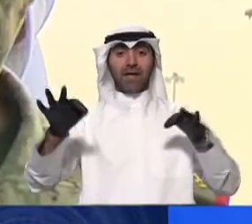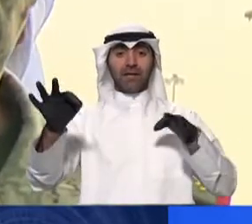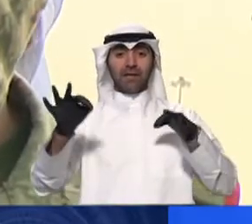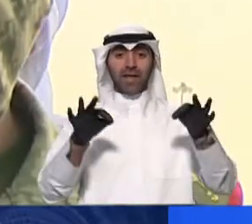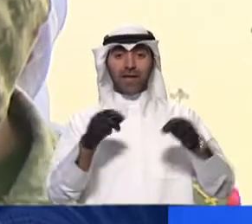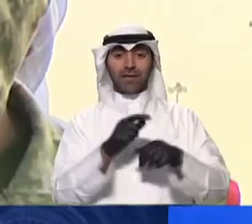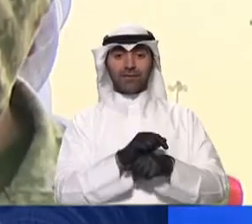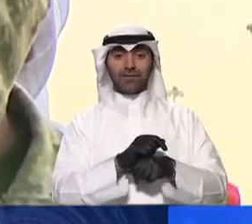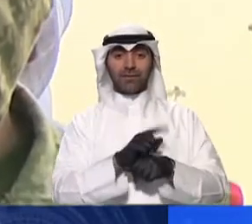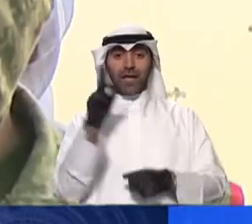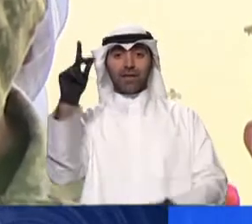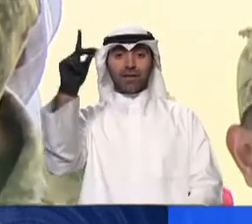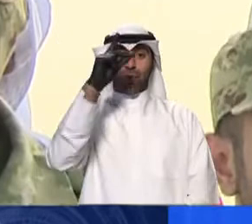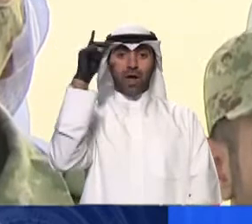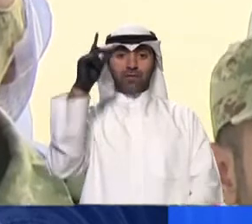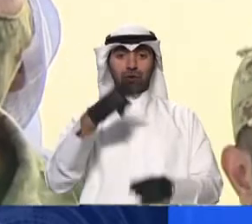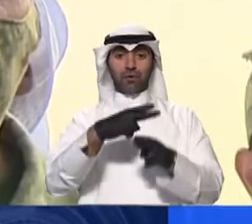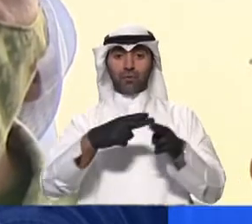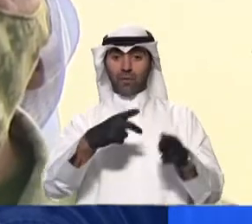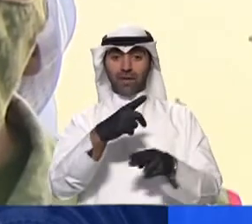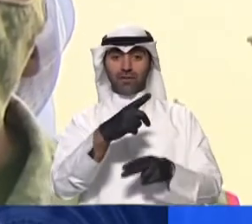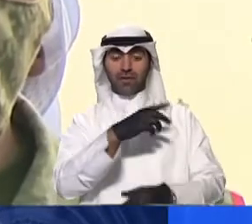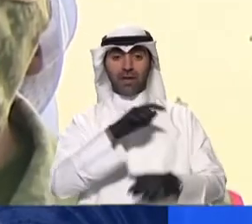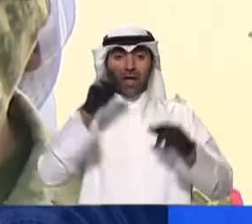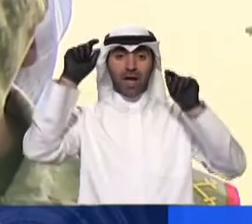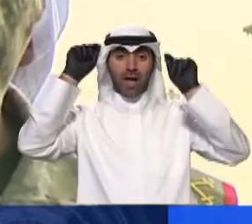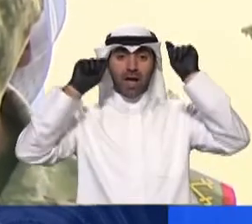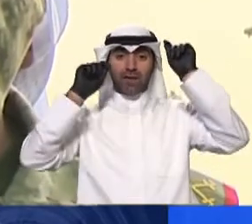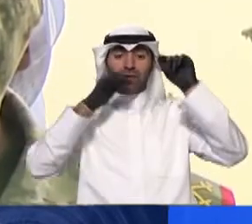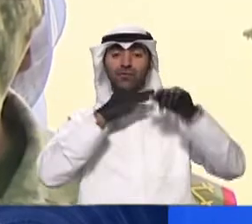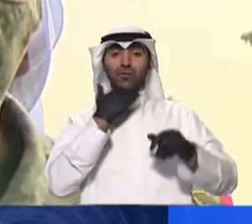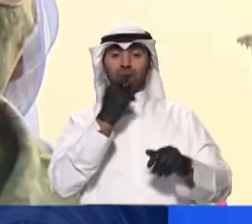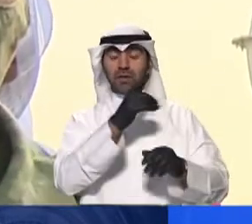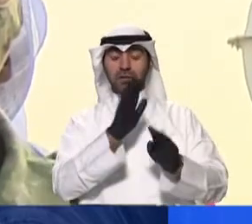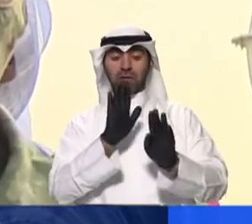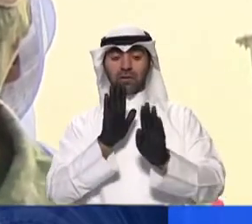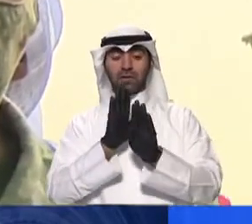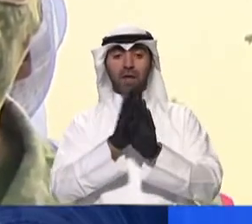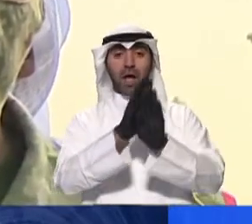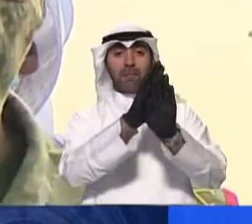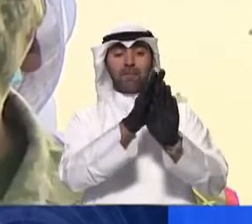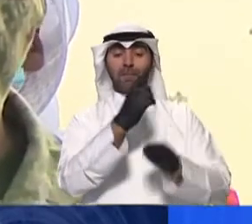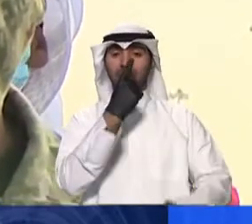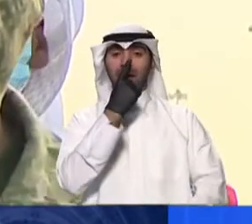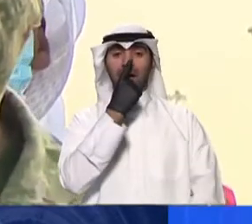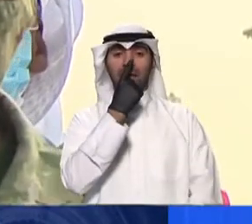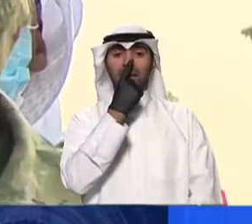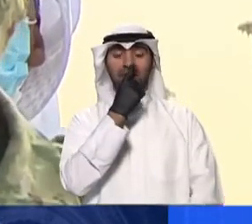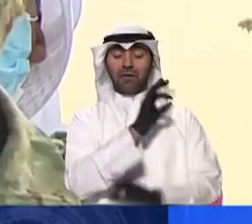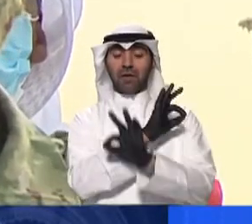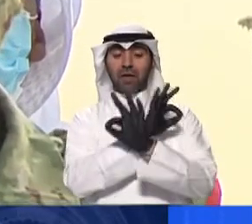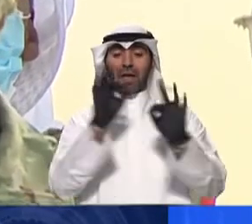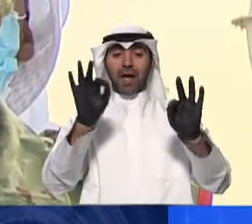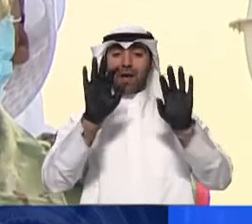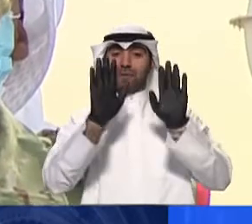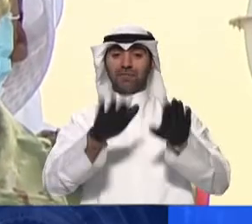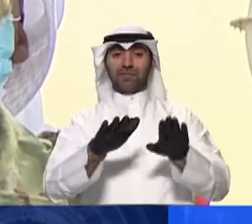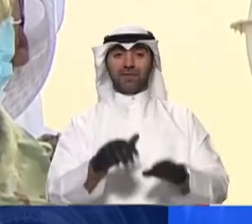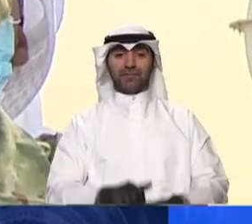الحرس الوطني يقدمون ما نحتاجه وعلى استعداد لتقديم